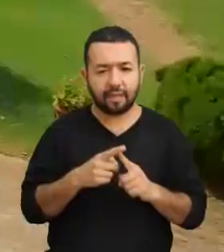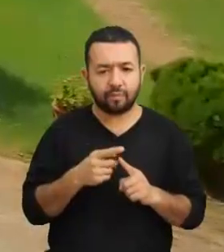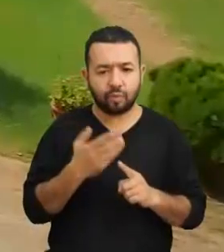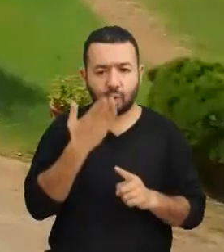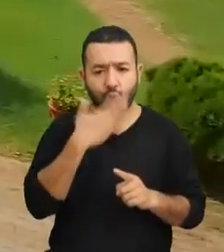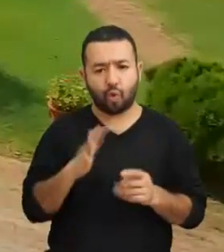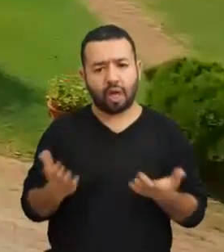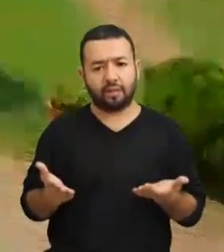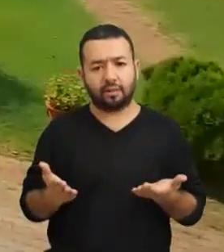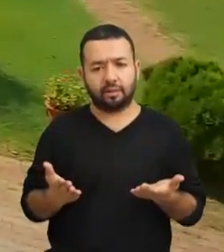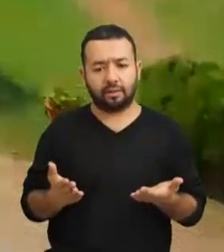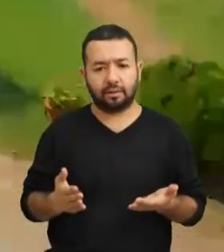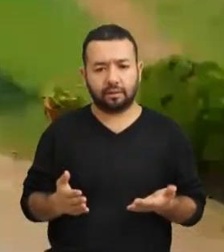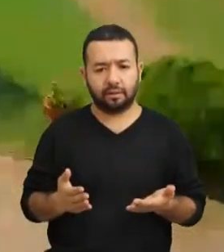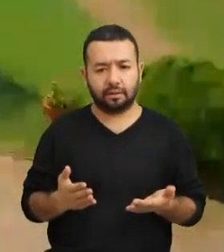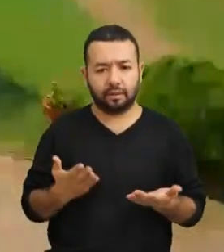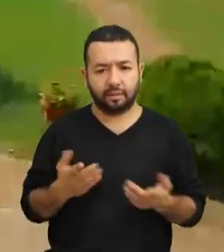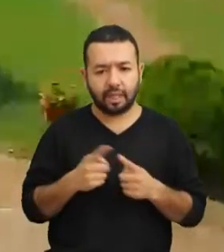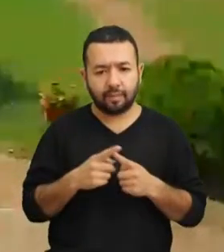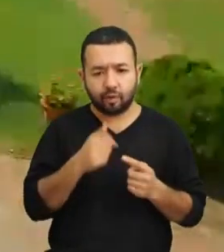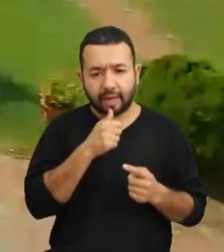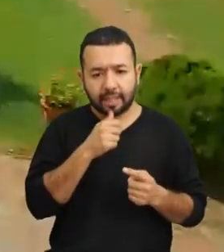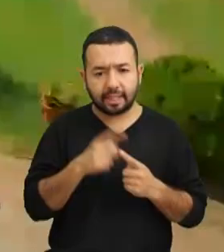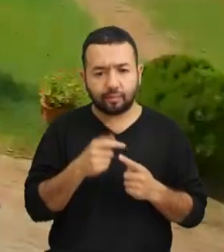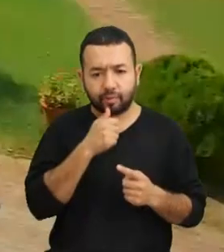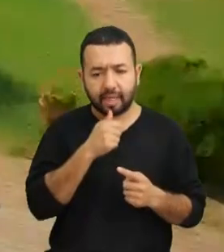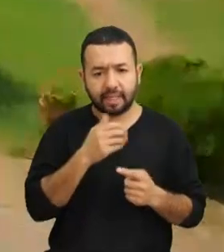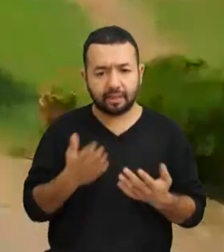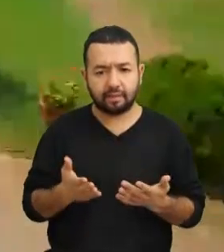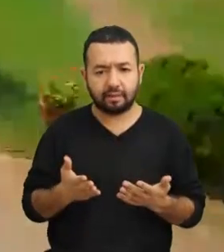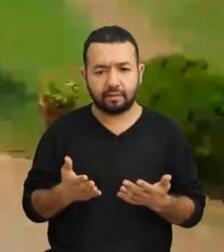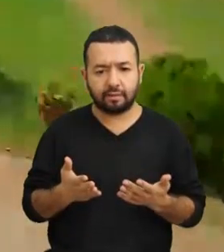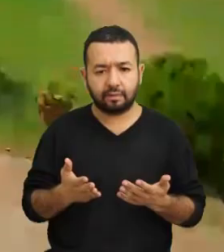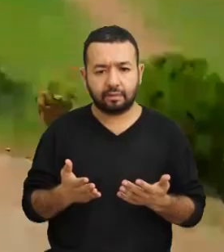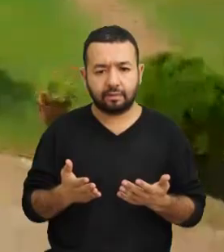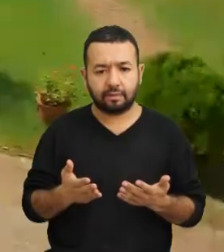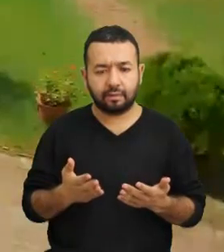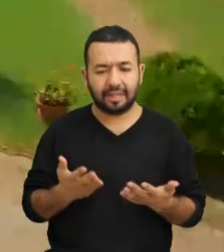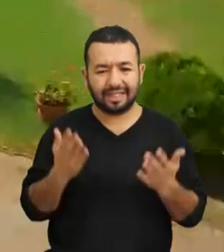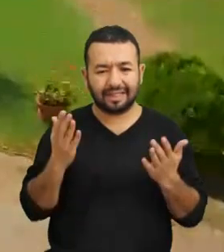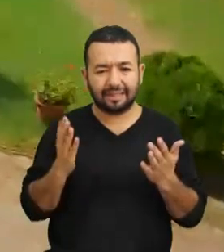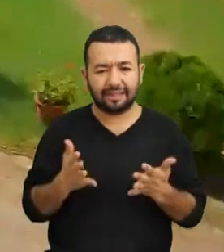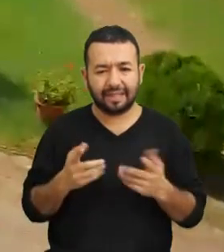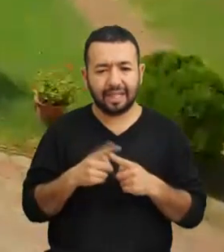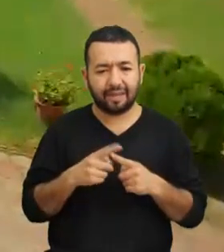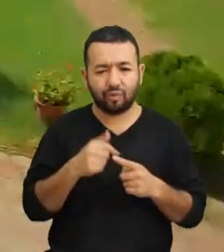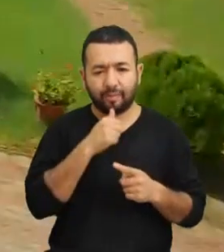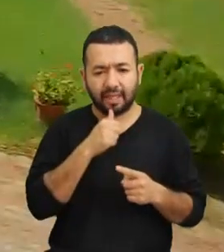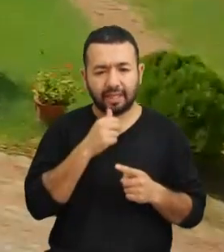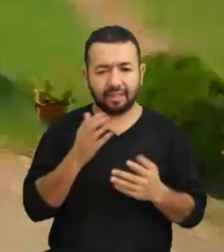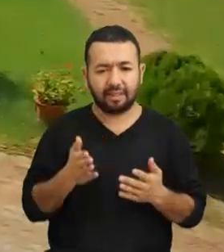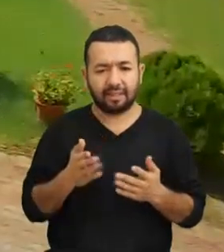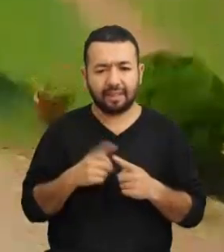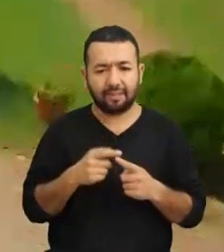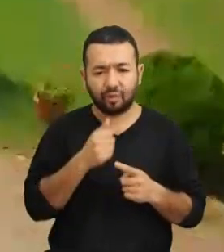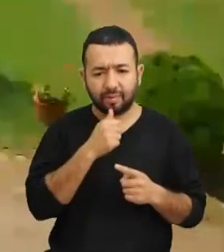Timuçin yok artık. Anam yok artık. Timuçin Bey. Timuçin Bey. Ana. Timuçin Bey.